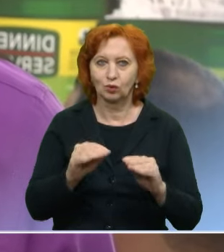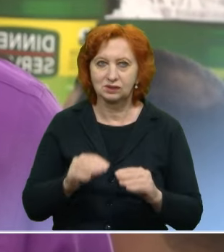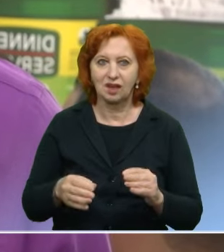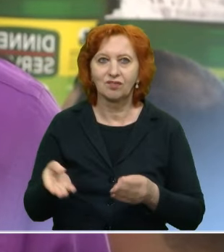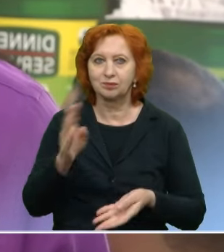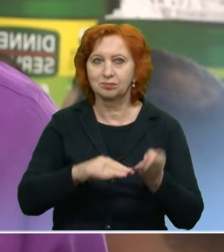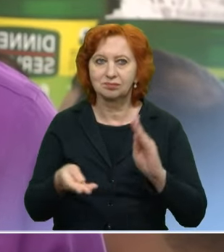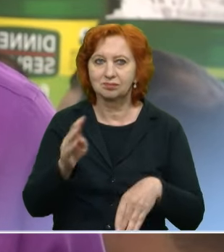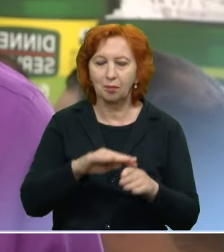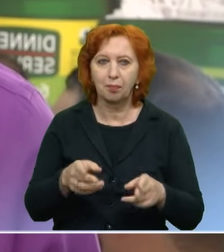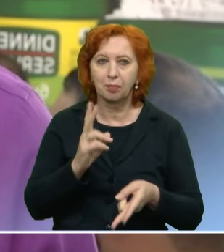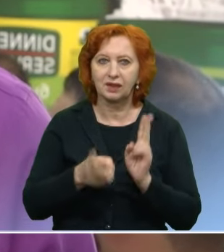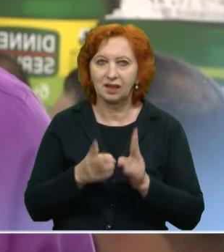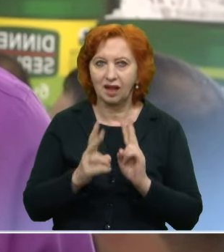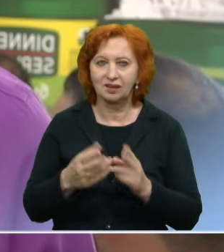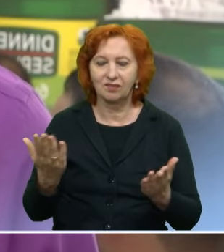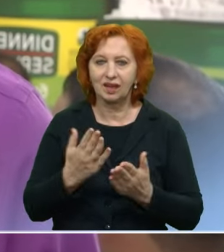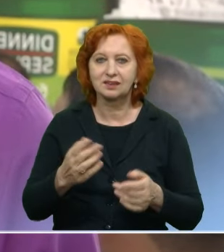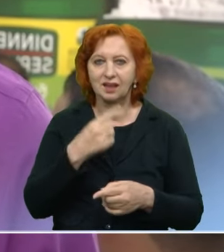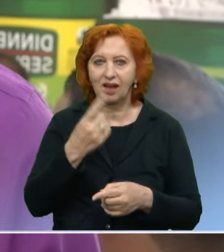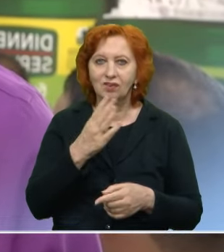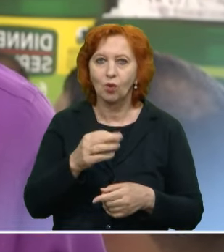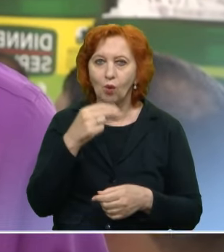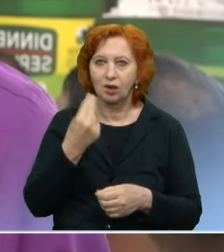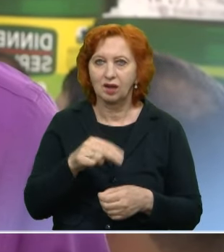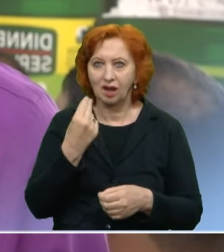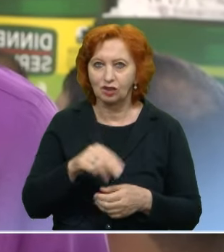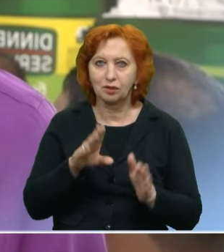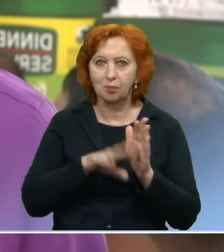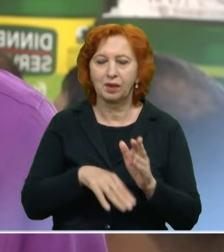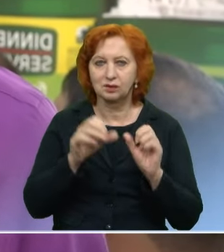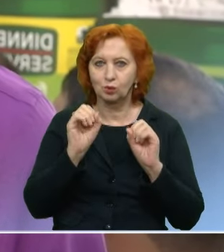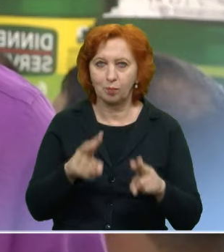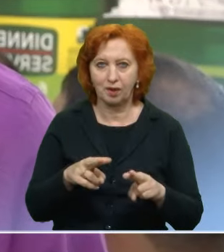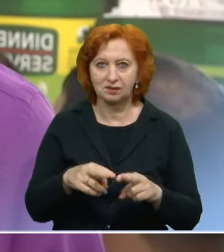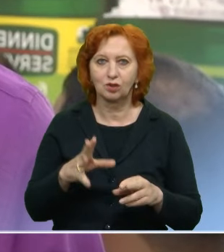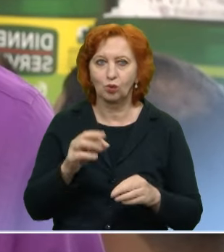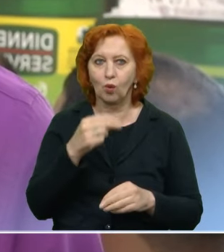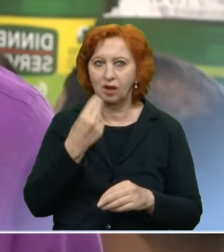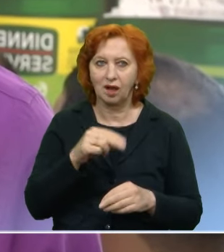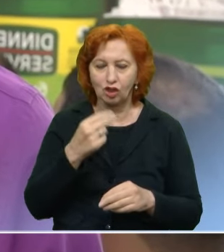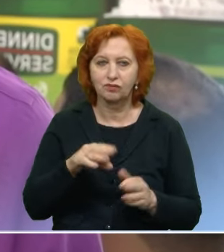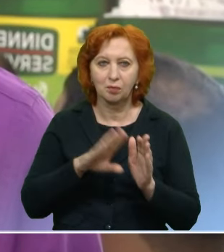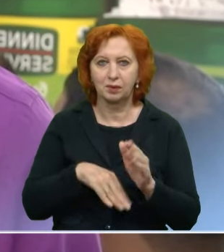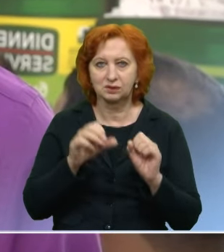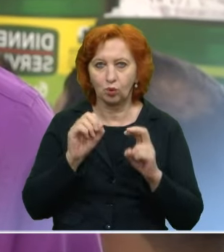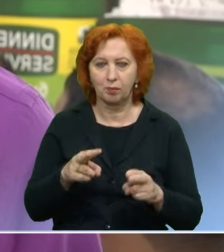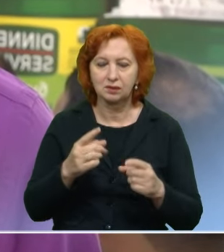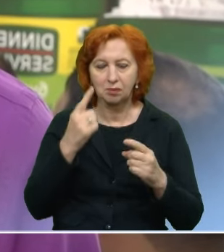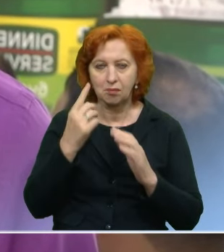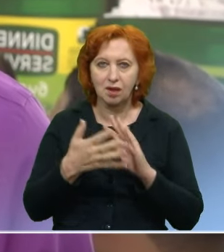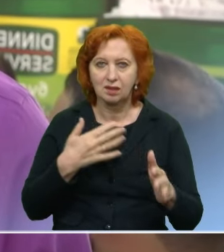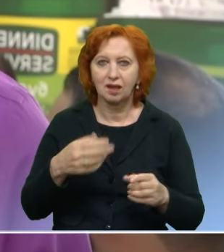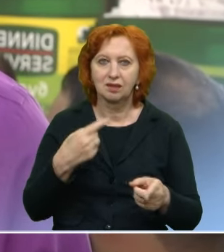Но если говорить про качество и безопасность, то качество и безопасность немножко разные понятия, потому